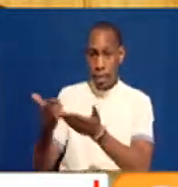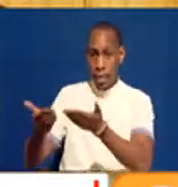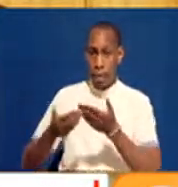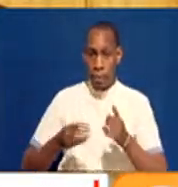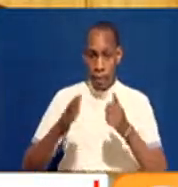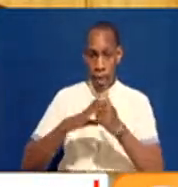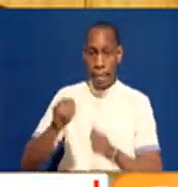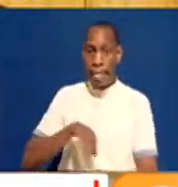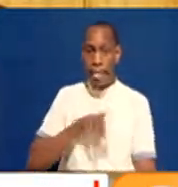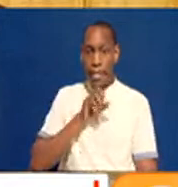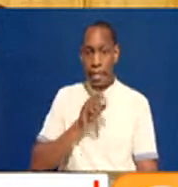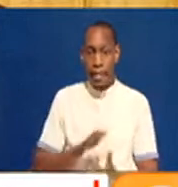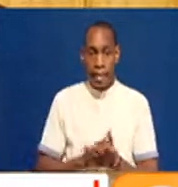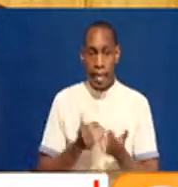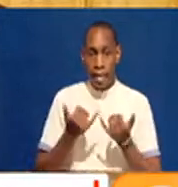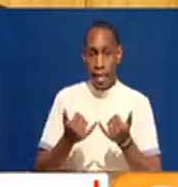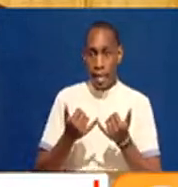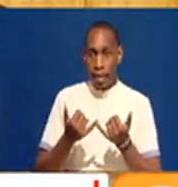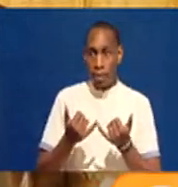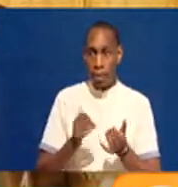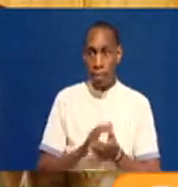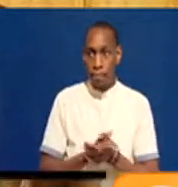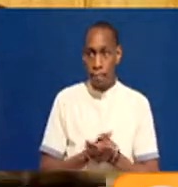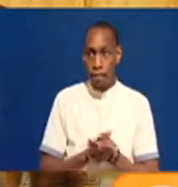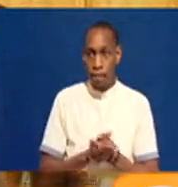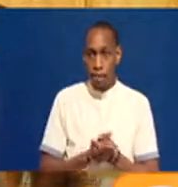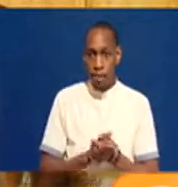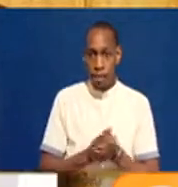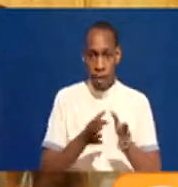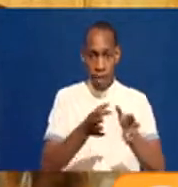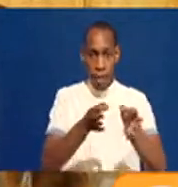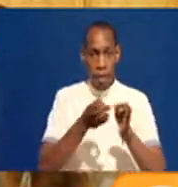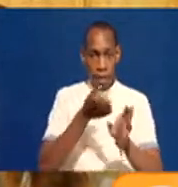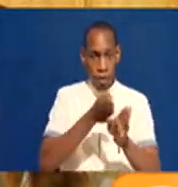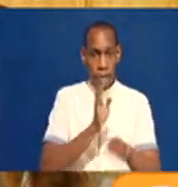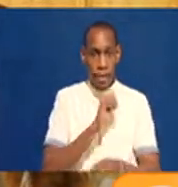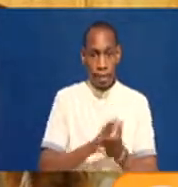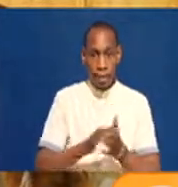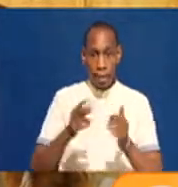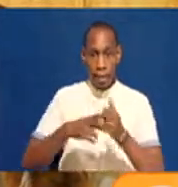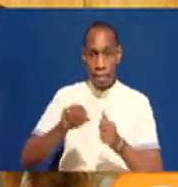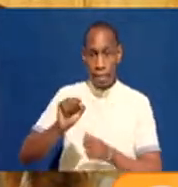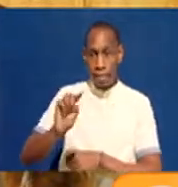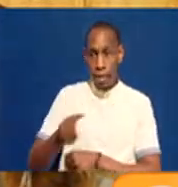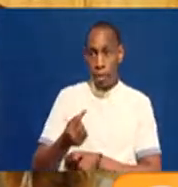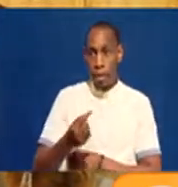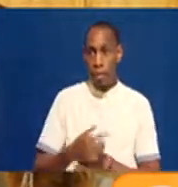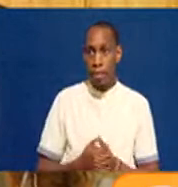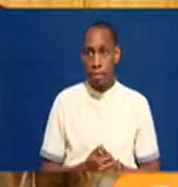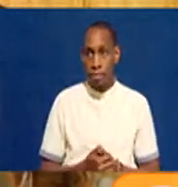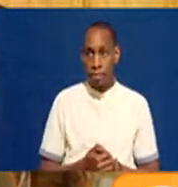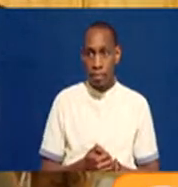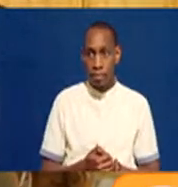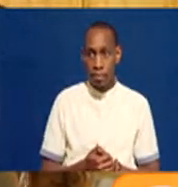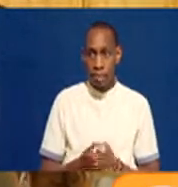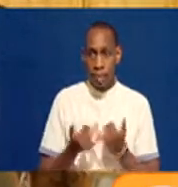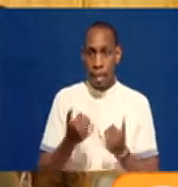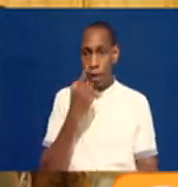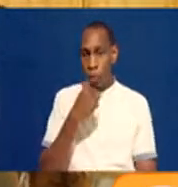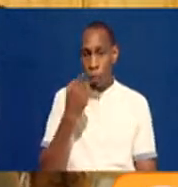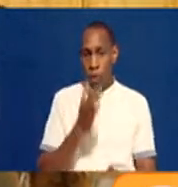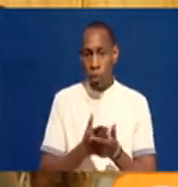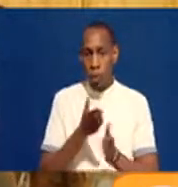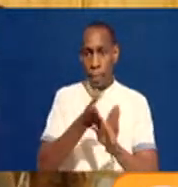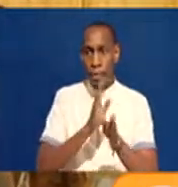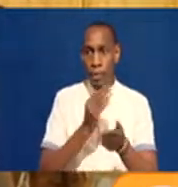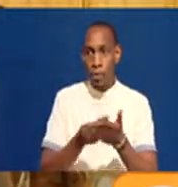90. Nikaona a debit has been made in your account of 75,000. I was like, ni nani huyu